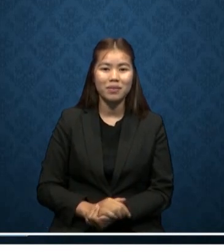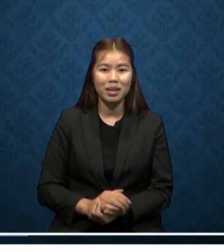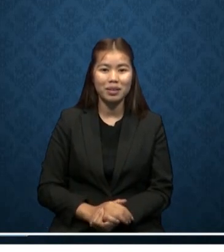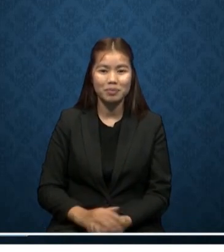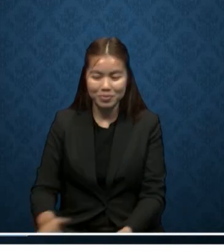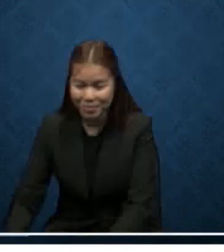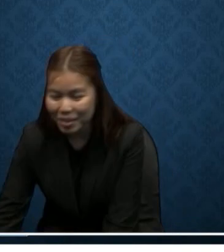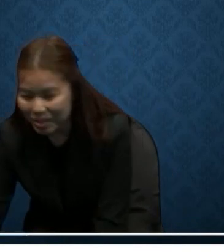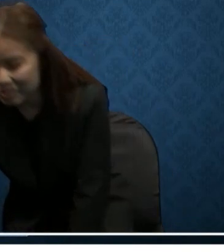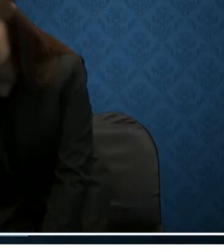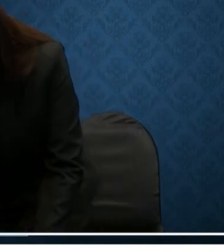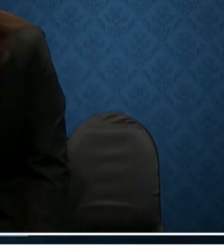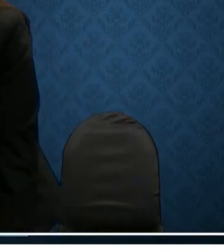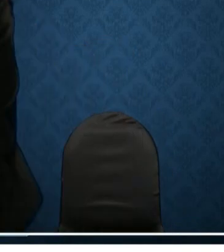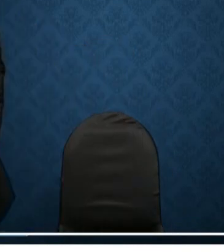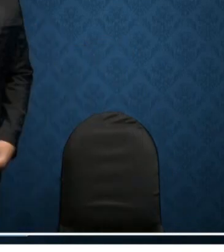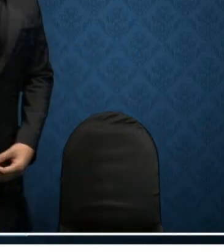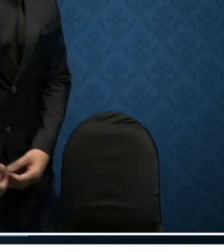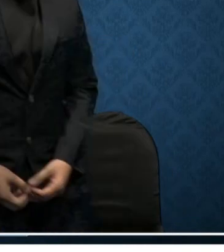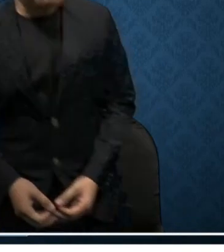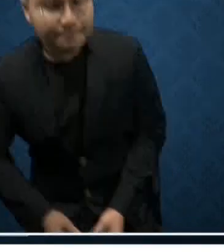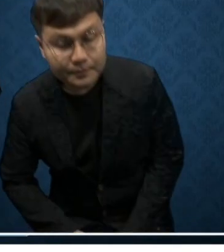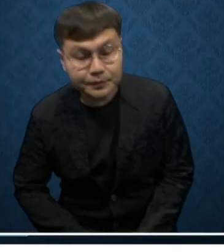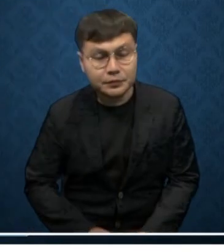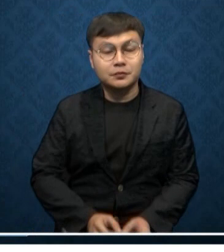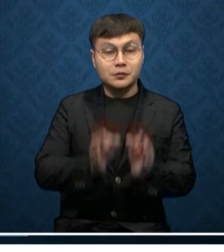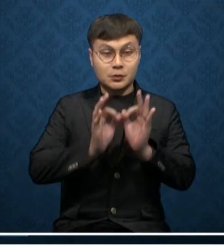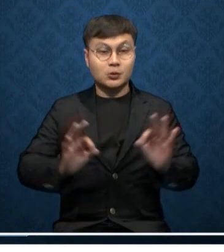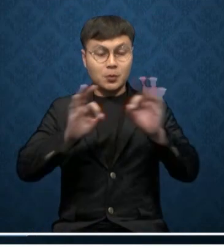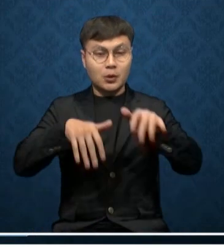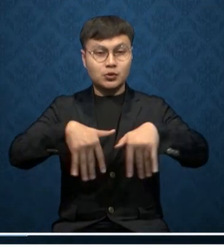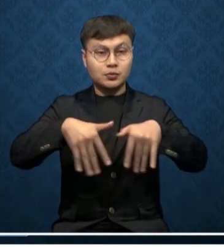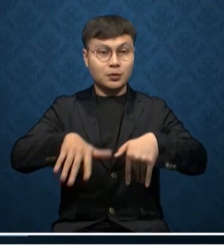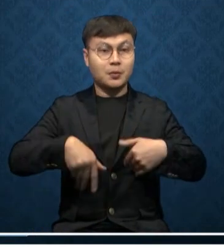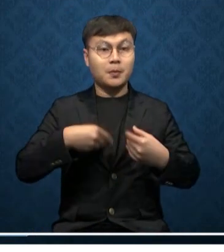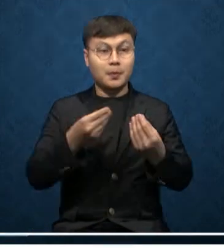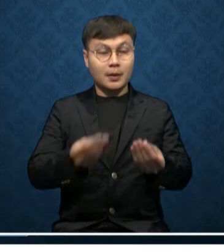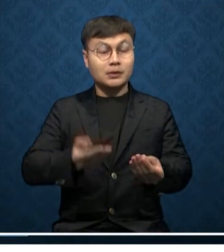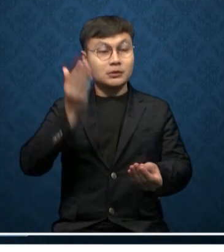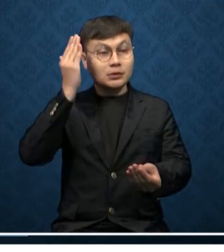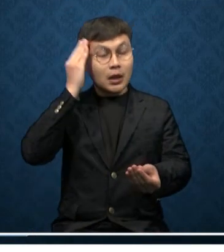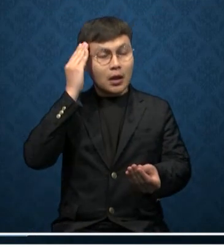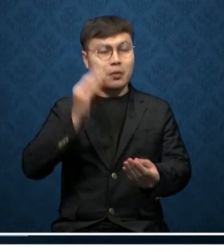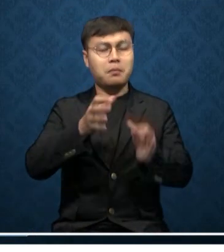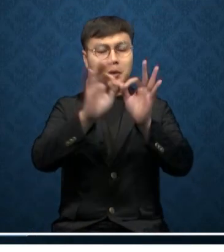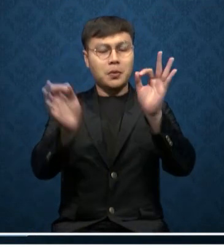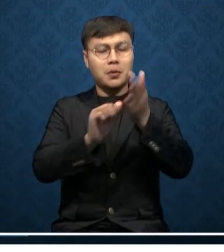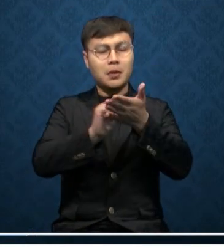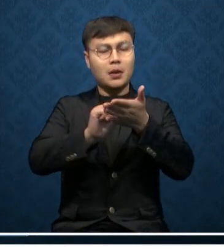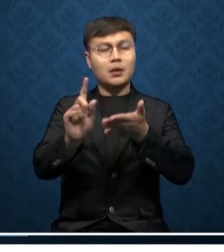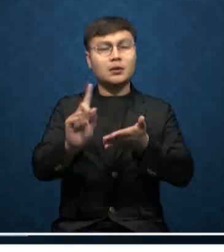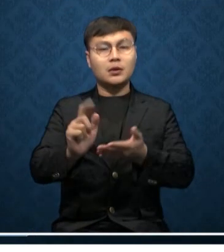ต้องบอกประชาชนทั้งประเทศให้ได้ว่าท่านจะแก้อะไรเพื่อให้ใครได้ประโยชน์อะไรแล้วก็ไอ้สิ่งที่ท่านจะแก้นี่มันมี